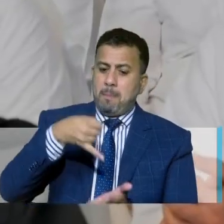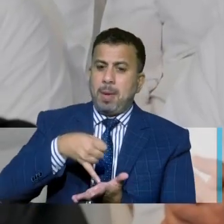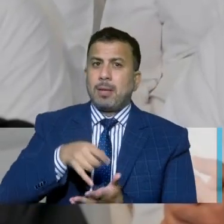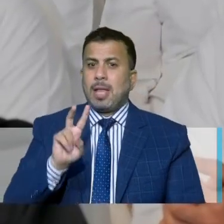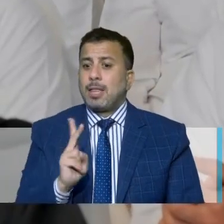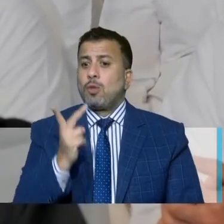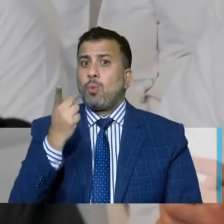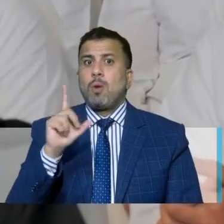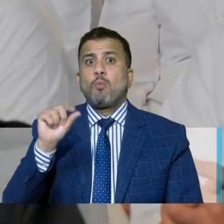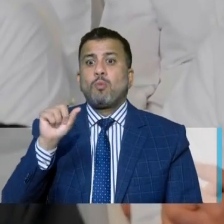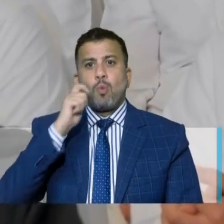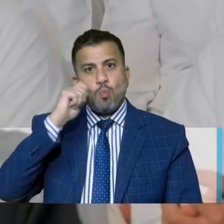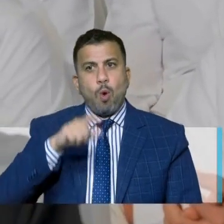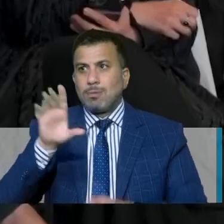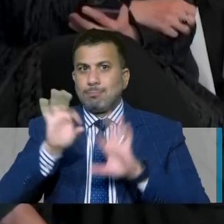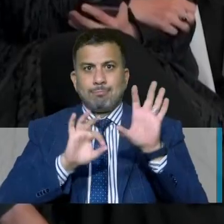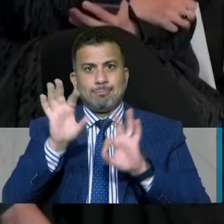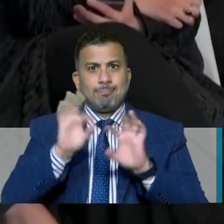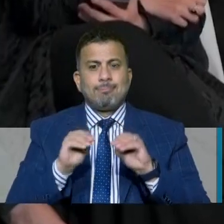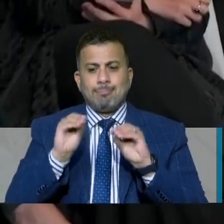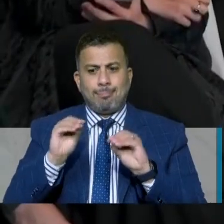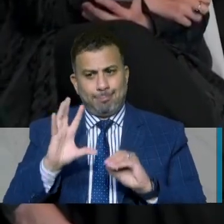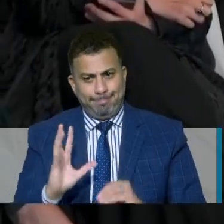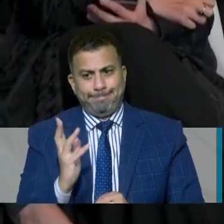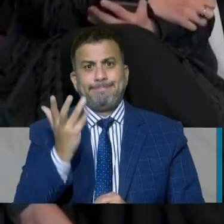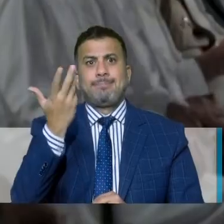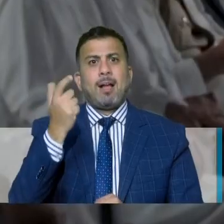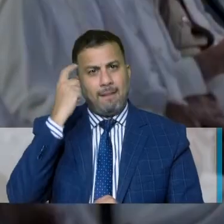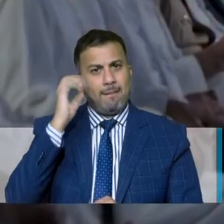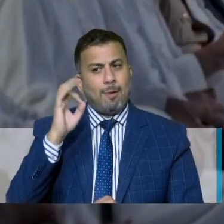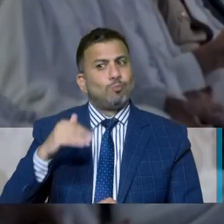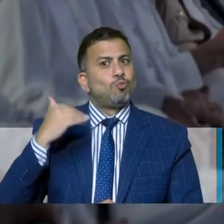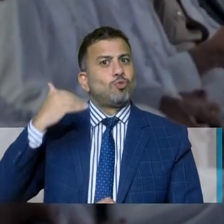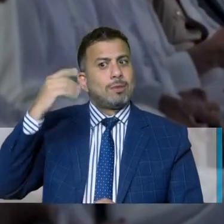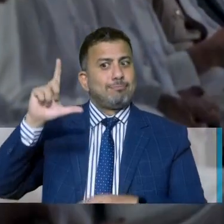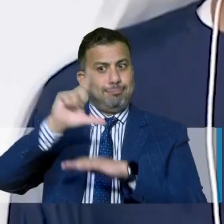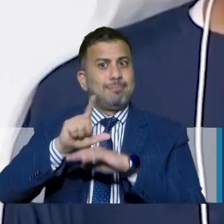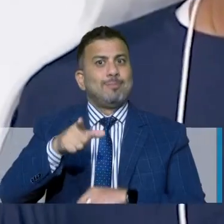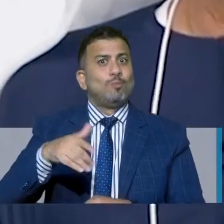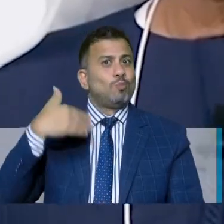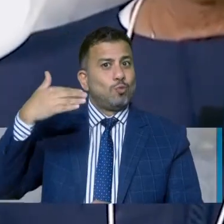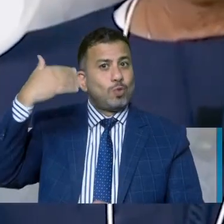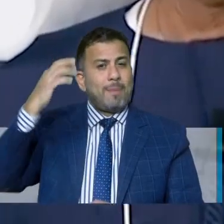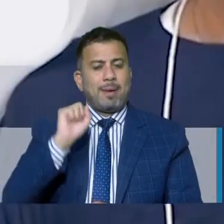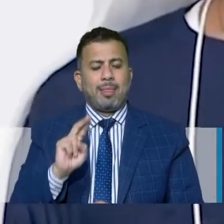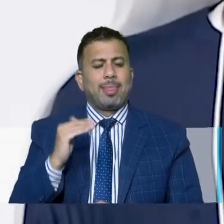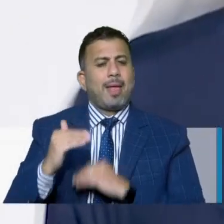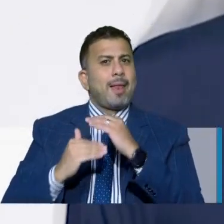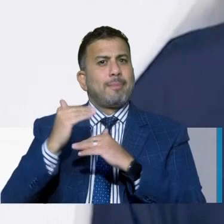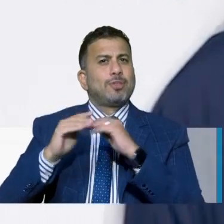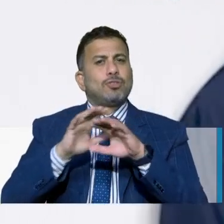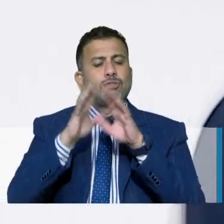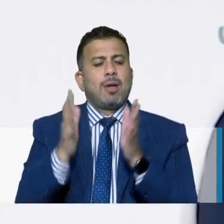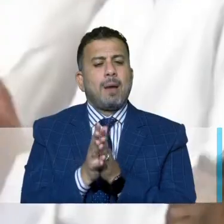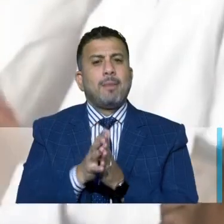المركز في تطوير الكفاءات الوطنيه وتاهيلهم ليكونوا قاده المستقبل بما يعزز مسيره التنميه الشامله في